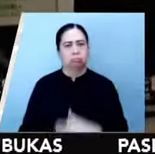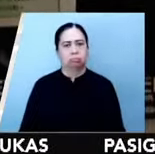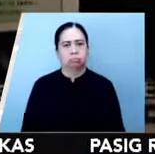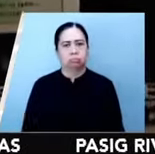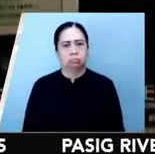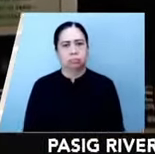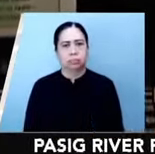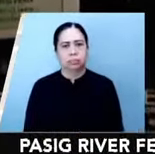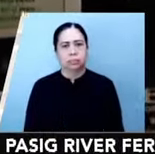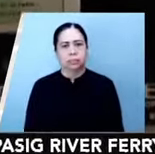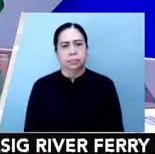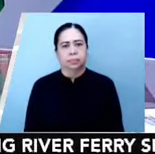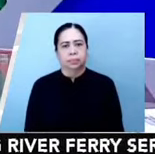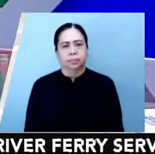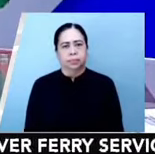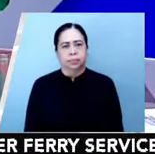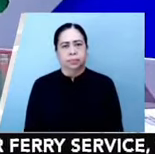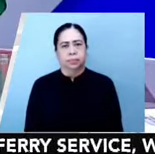News.